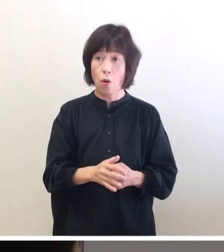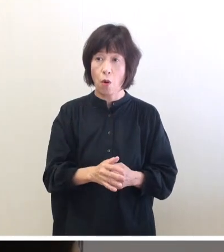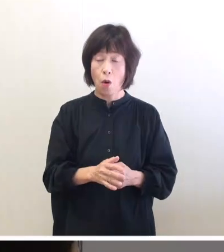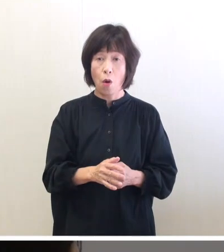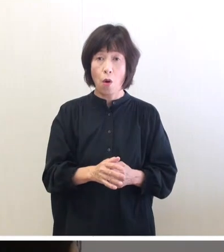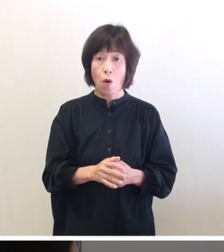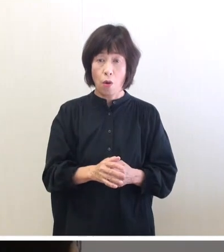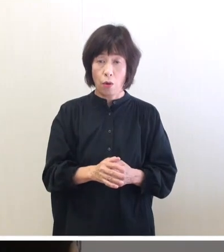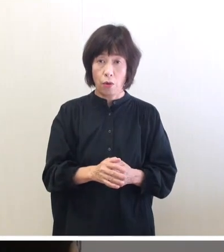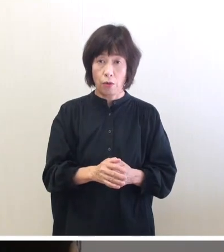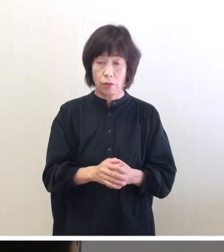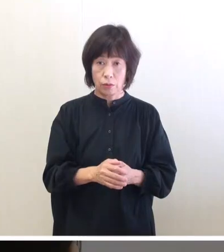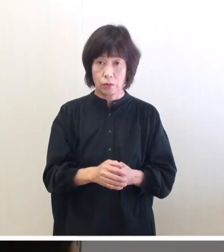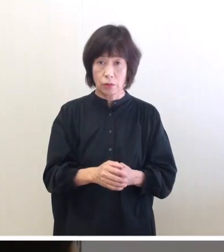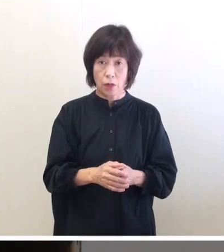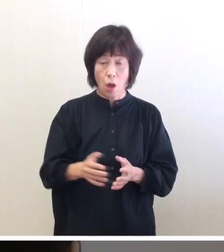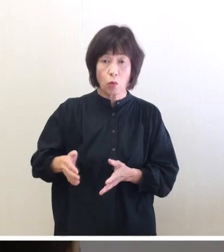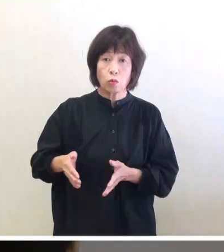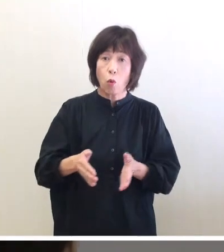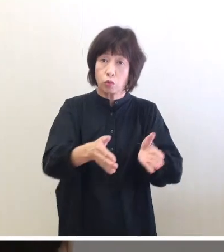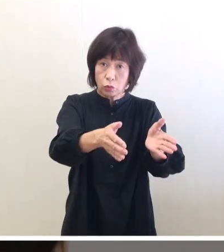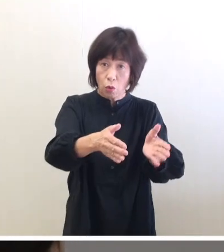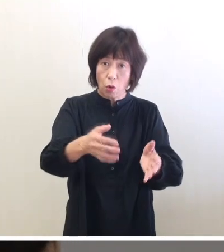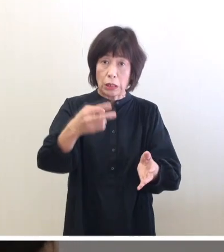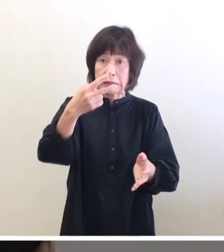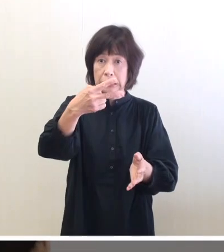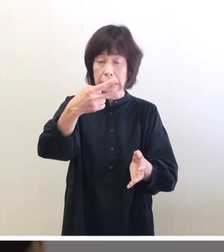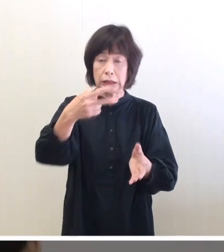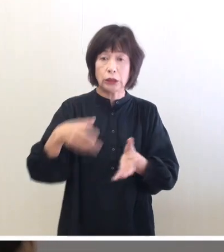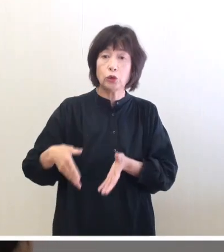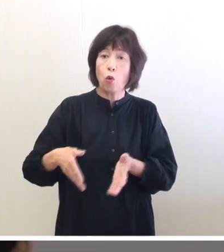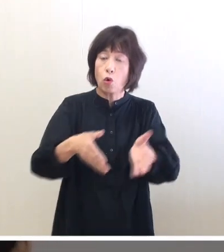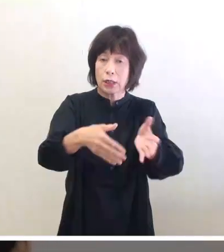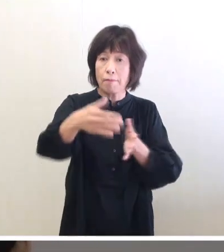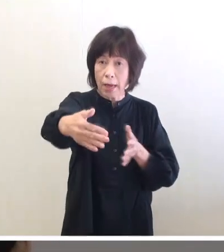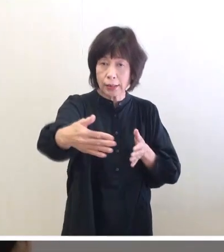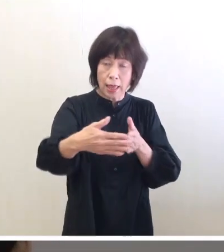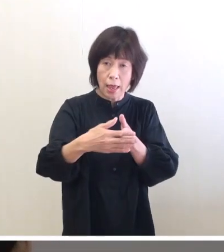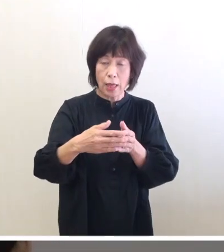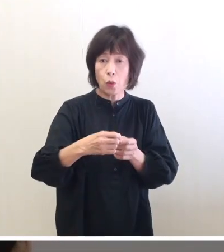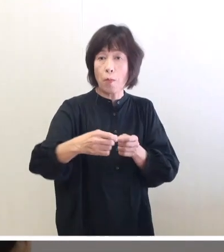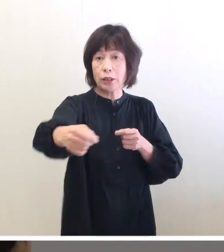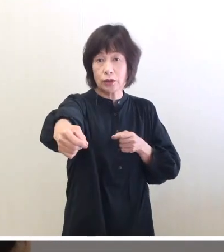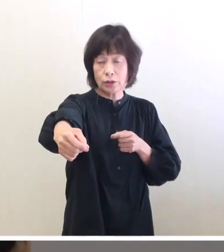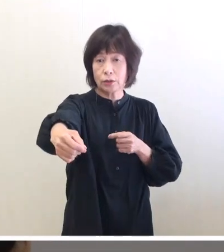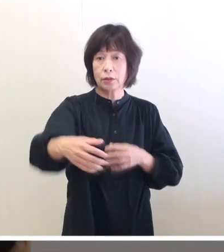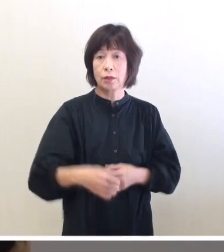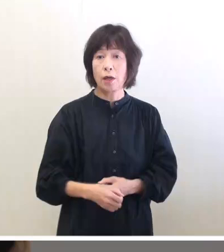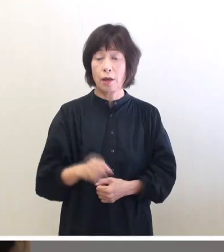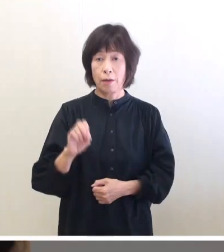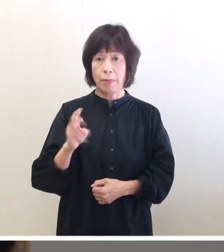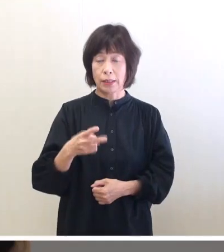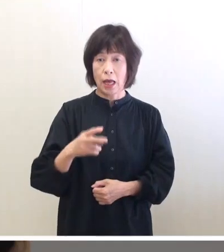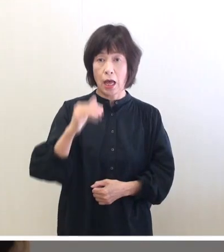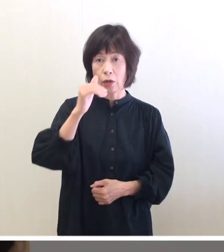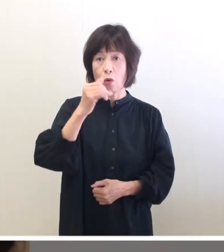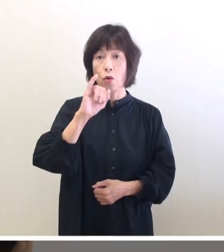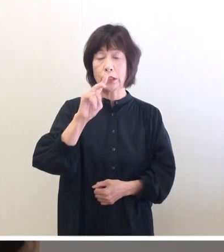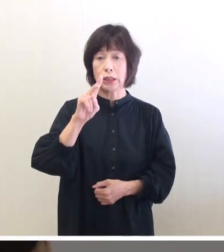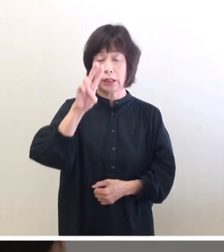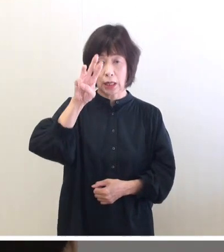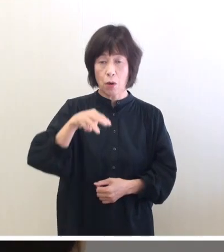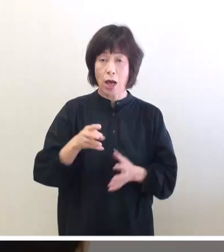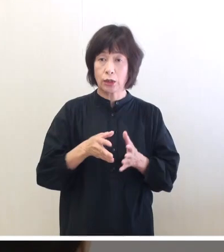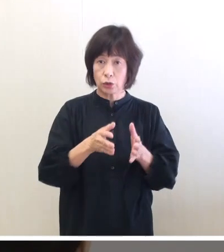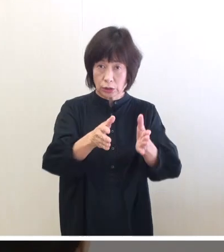をいたします。2号線まで延伸をいたします。それから小川筋、それから